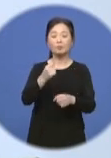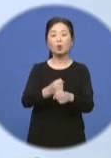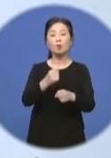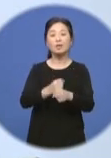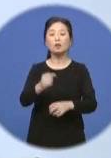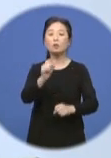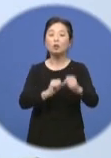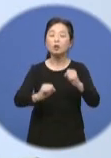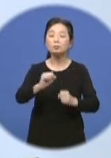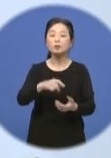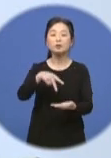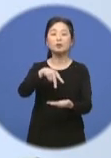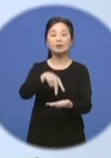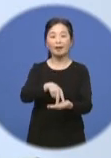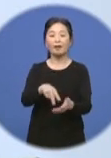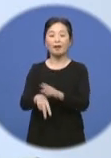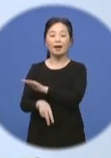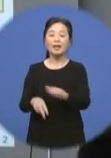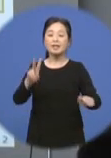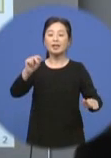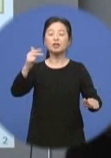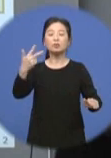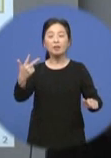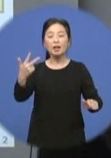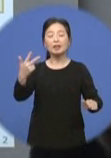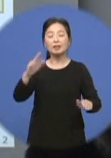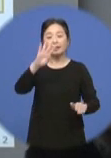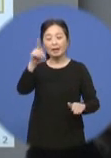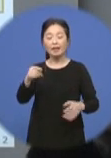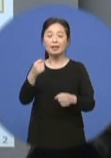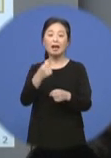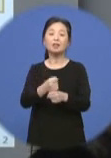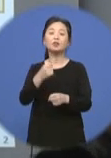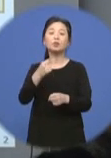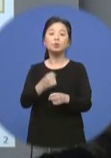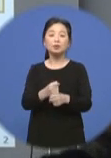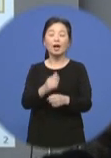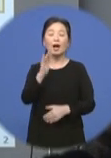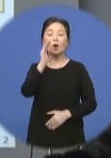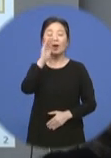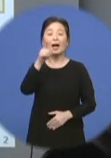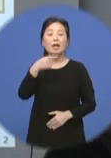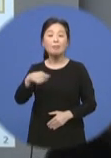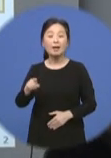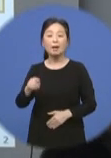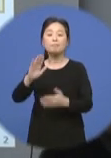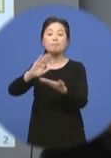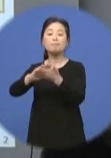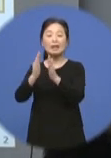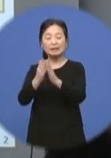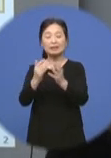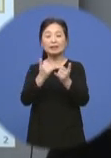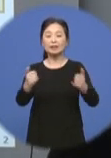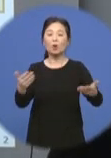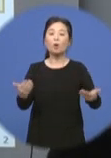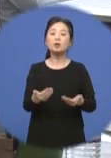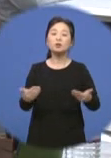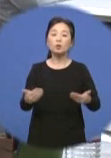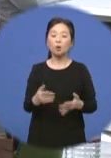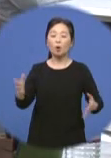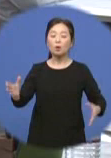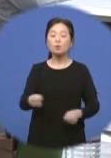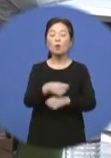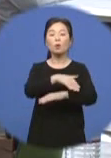平成27年度に県が策定した和歌山県町人仕事創生総合戦